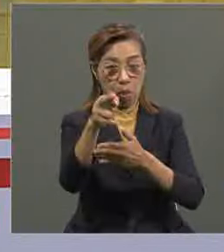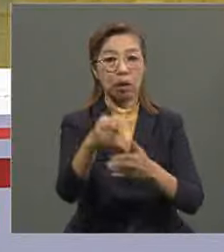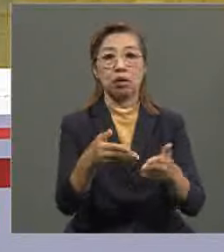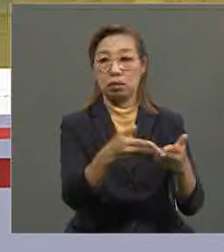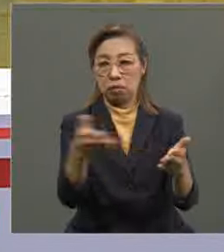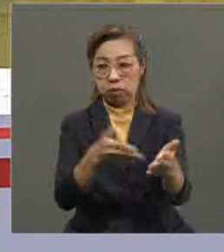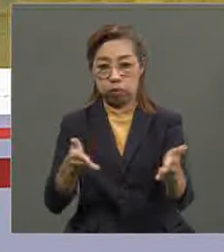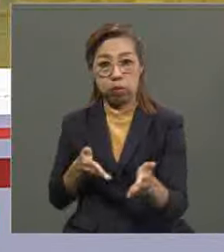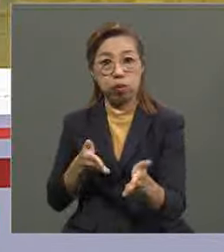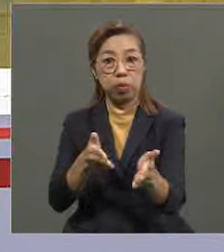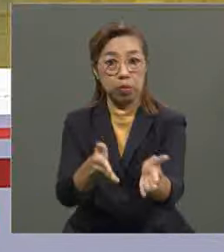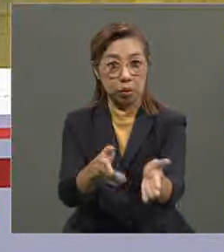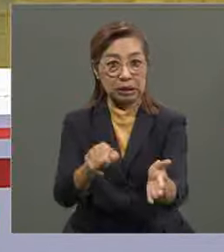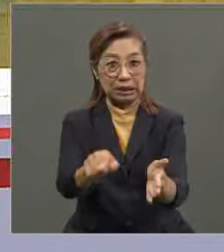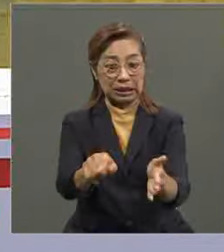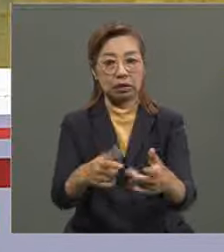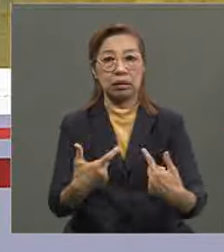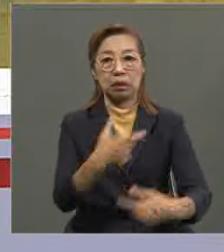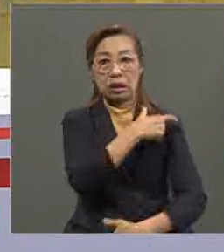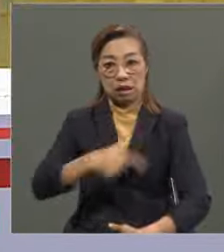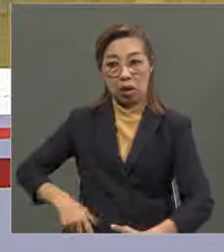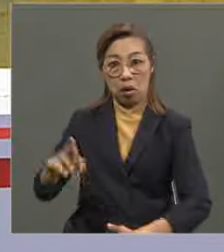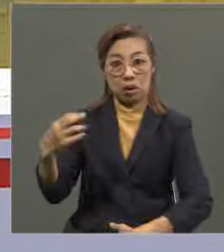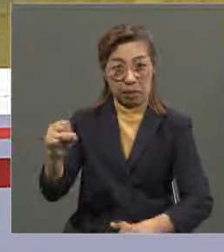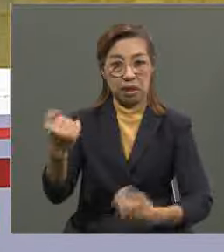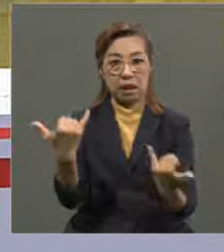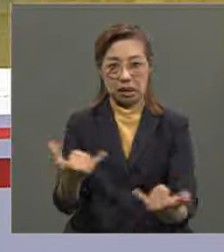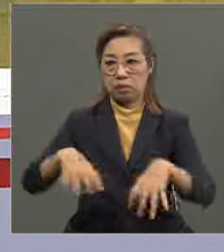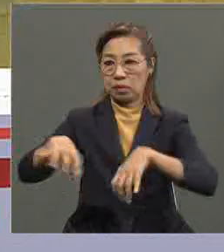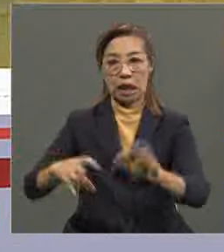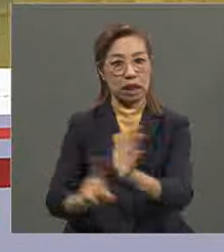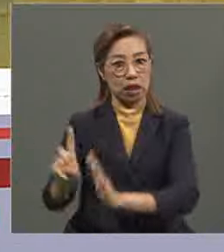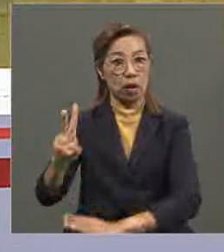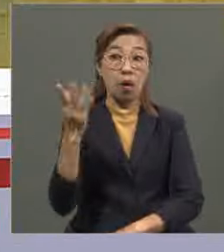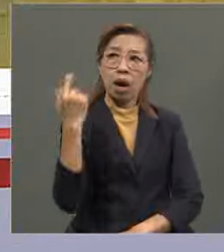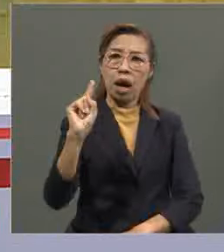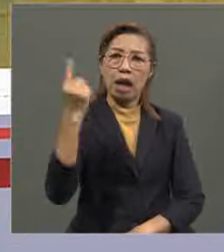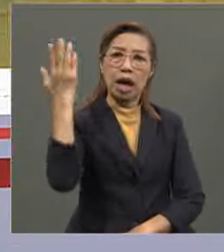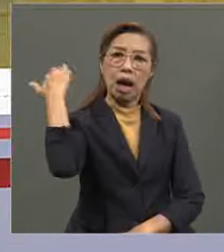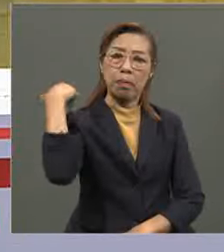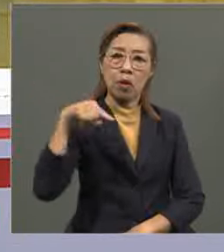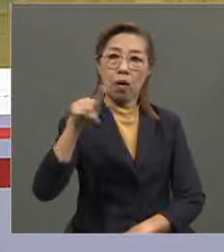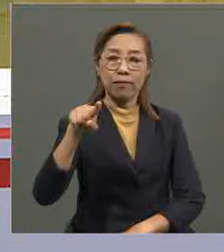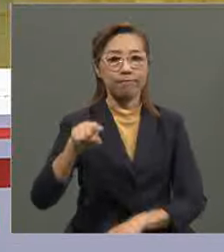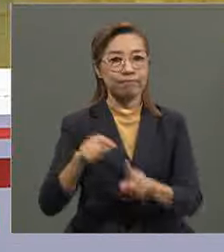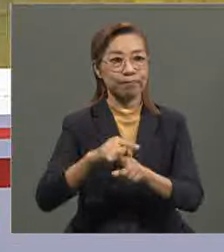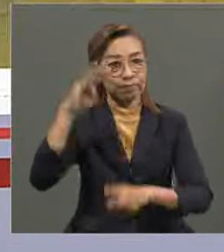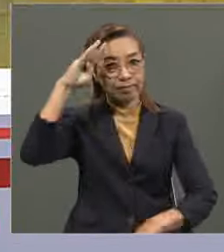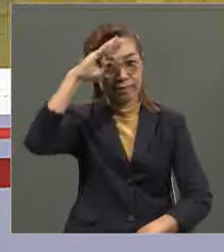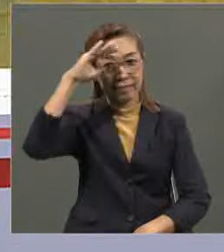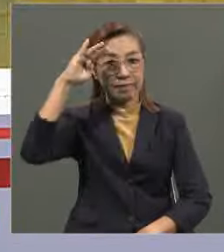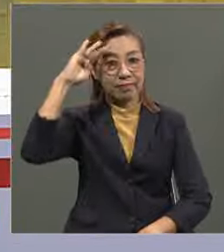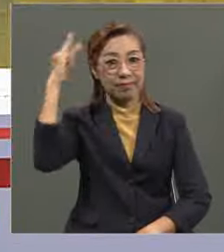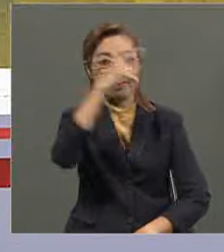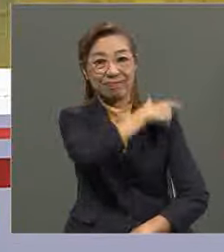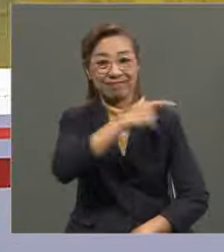คอ ย่างในรัชสมัยนี้เป็นครั้งที่สองนะครับครั้งแรกก็เมื่อครั้งพระราชพิธีบรมราชาภิเษกเบื้องปลายนะ